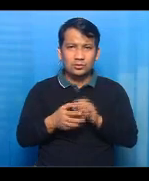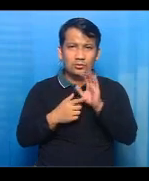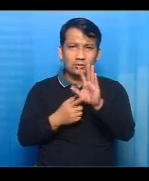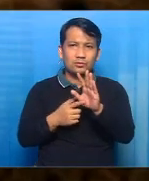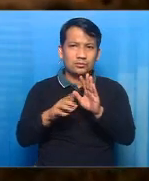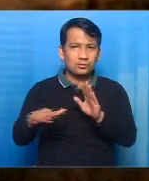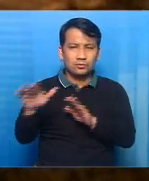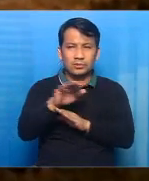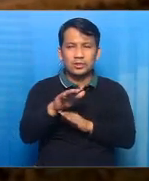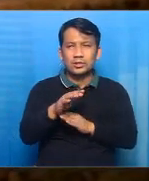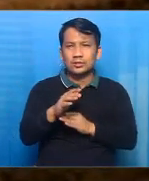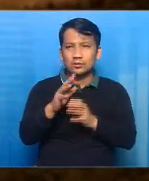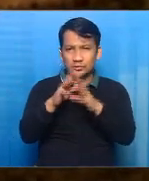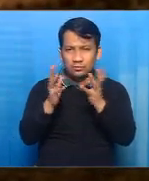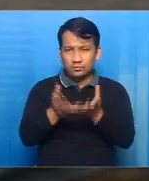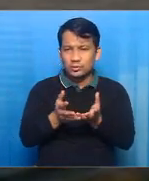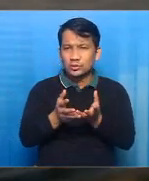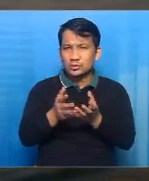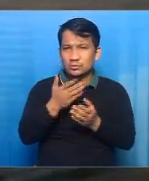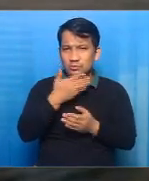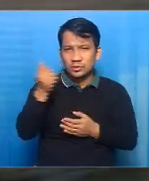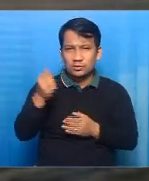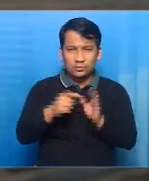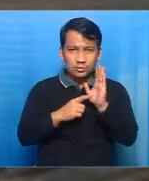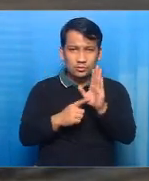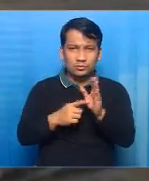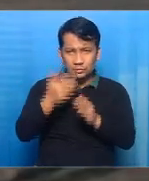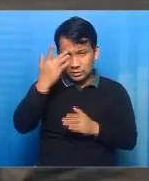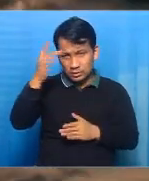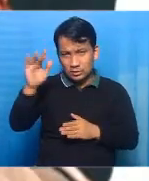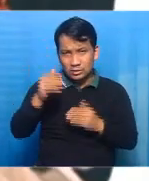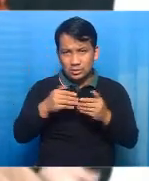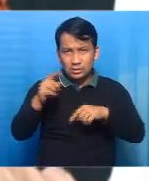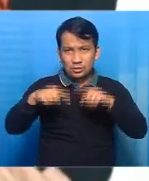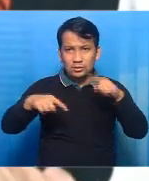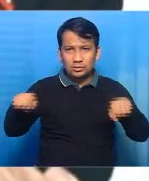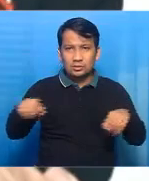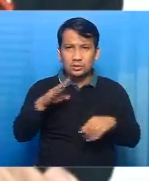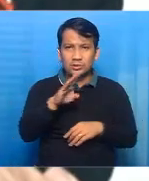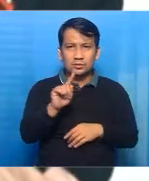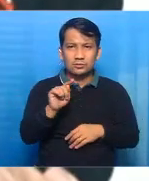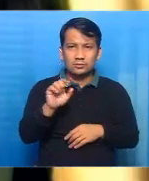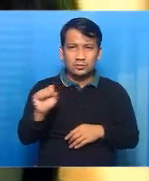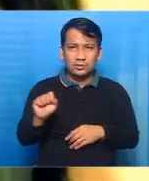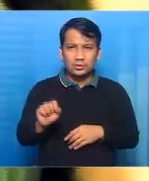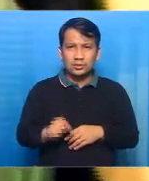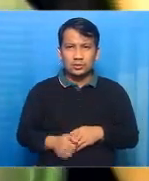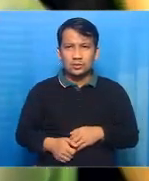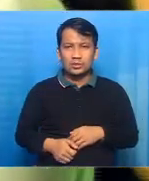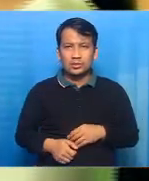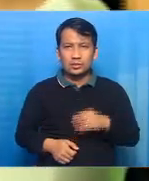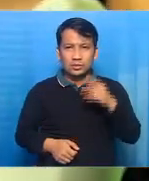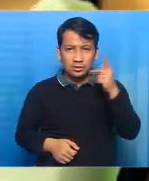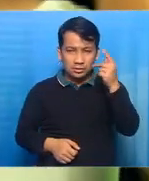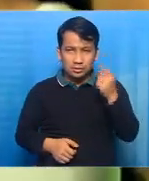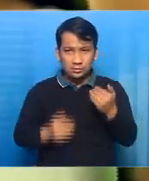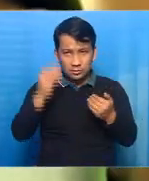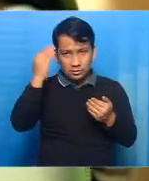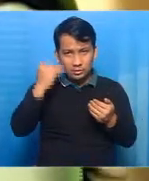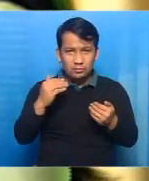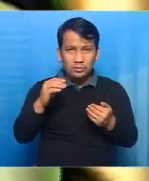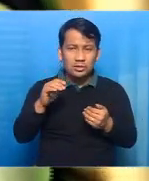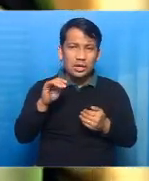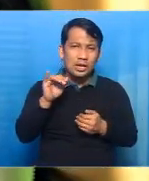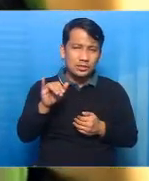the world better. Nais ipakita ng Smart sa pamamagitan ng A-list personalities gaya ng BTS at K-drama superstars na